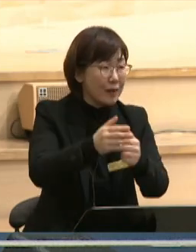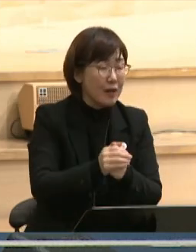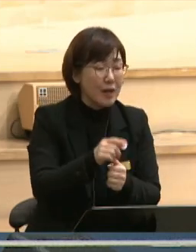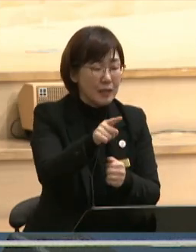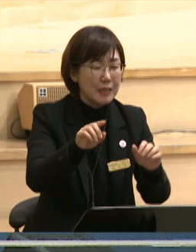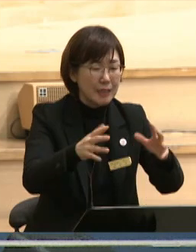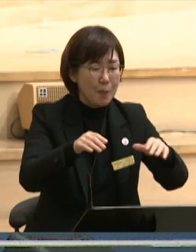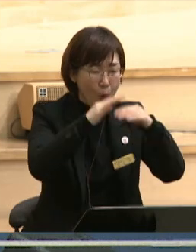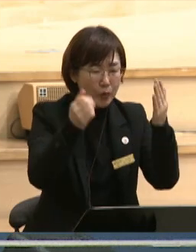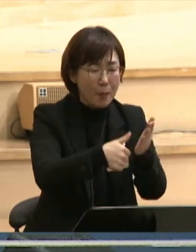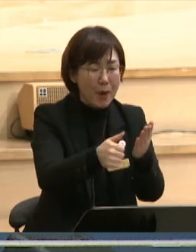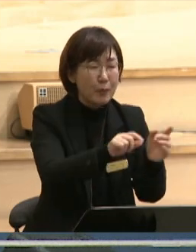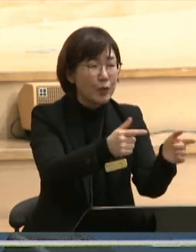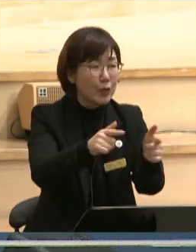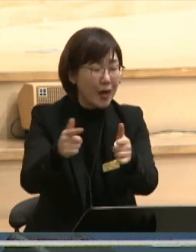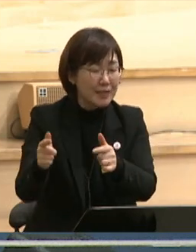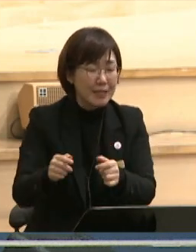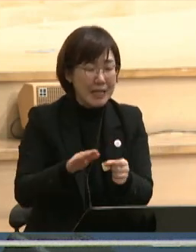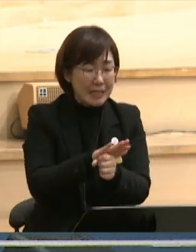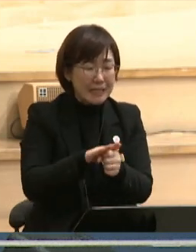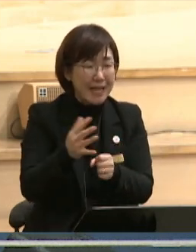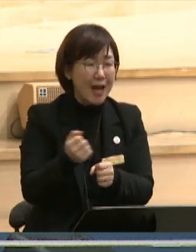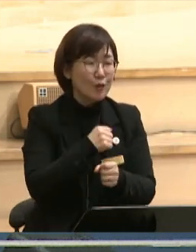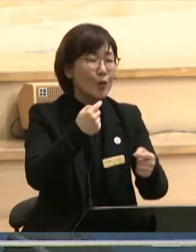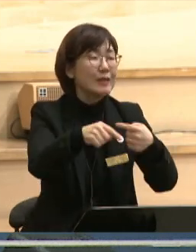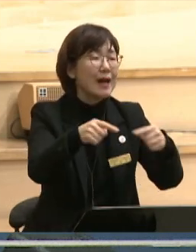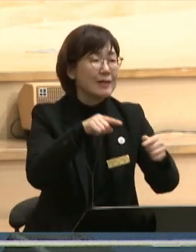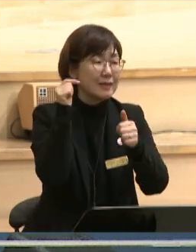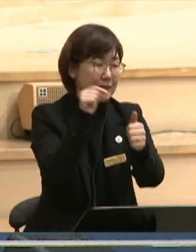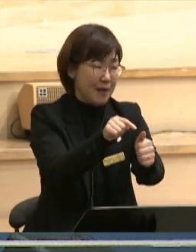모든 만물을 그 사랑으로 다스려라